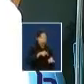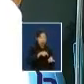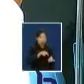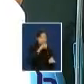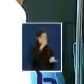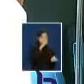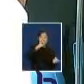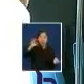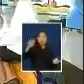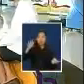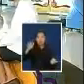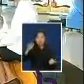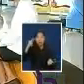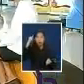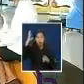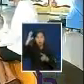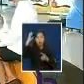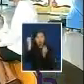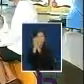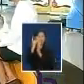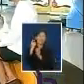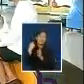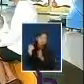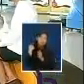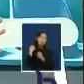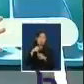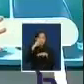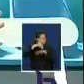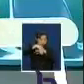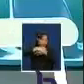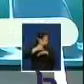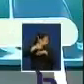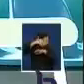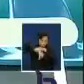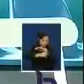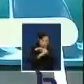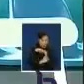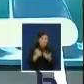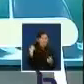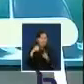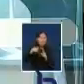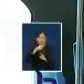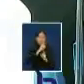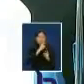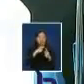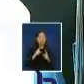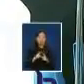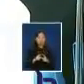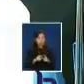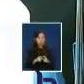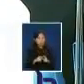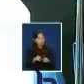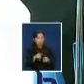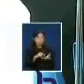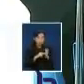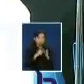ค่ะโรคไม่ติดต่อใช่ไหม ก็คือฟังกันมาดูว่าโรคระบาดต่างๆเน ี่ย บ้านเราทุกอย่างคุมดีมากแล้วอุบัติเหตุที่เกิดขึ้นกับ